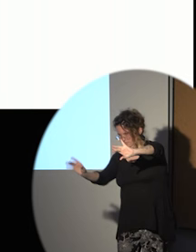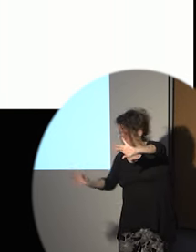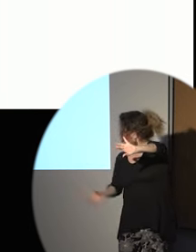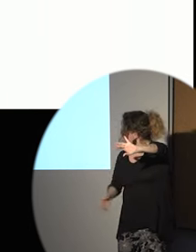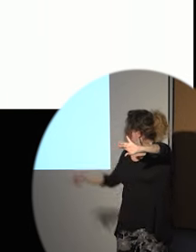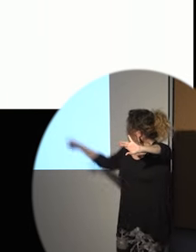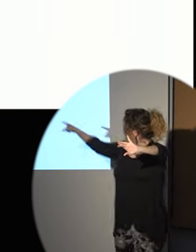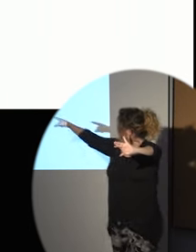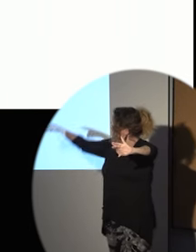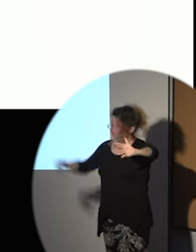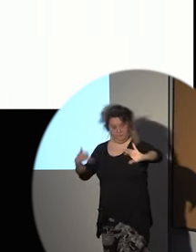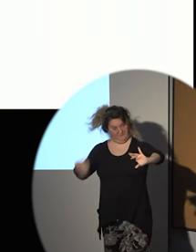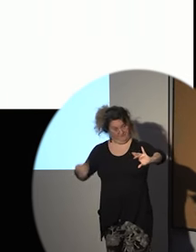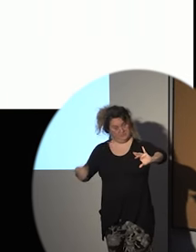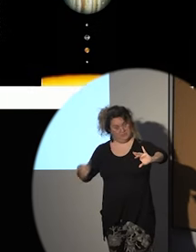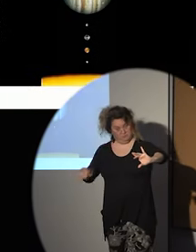aussi.